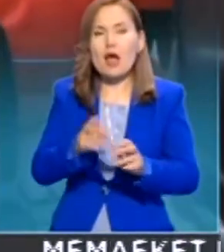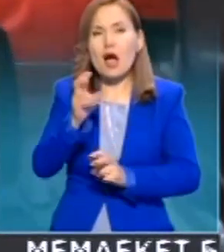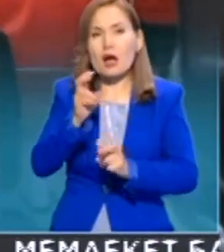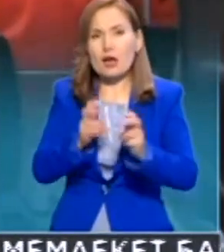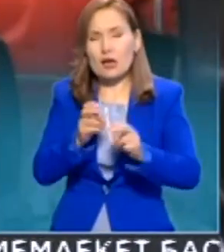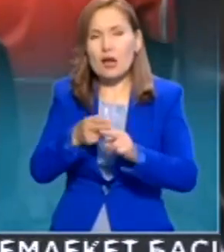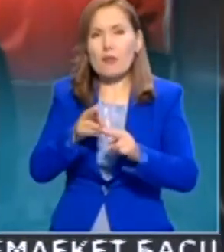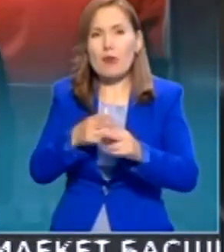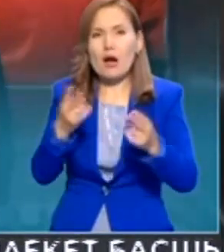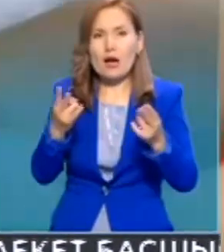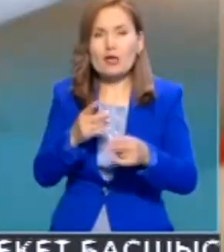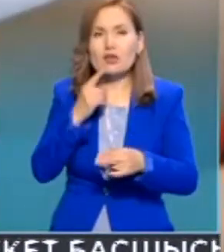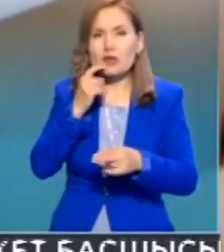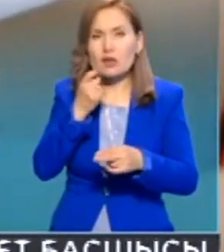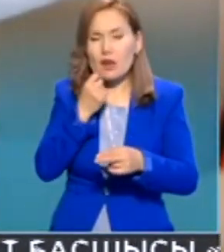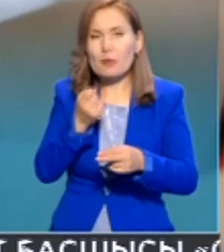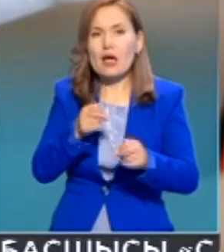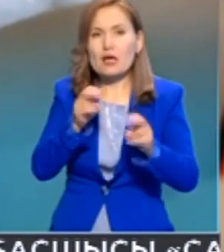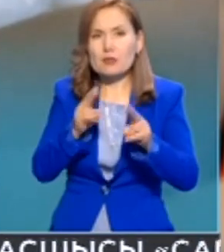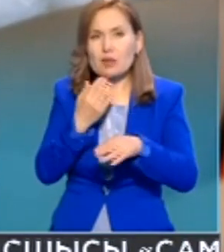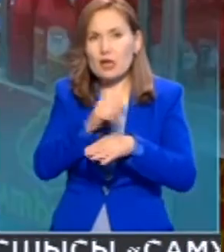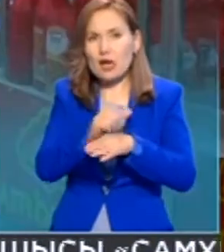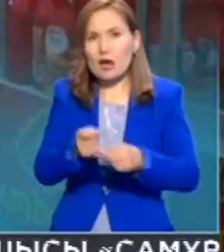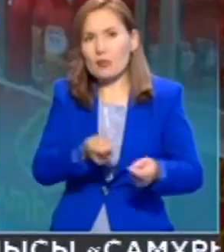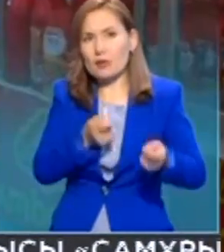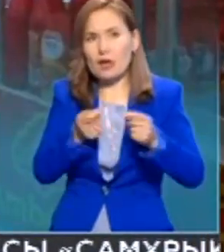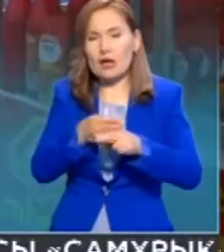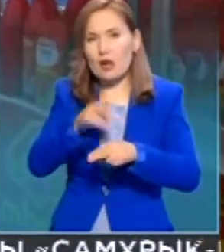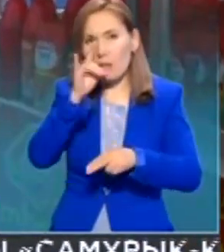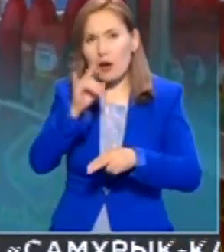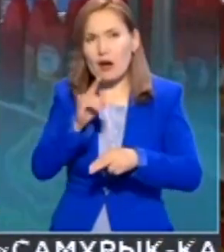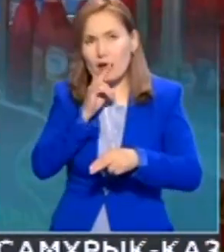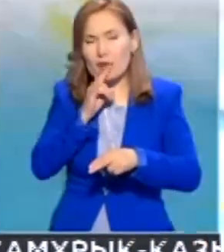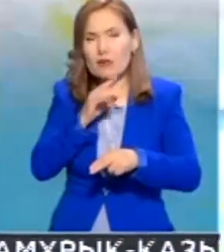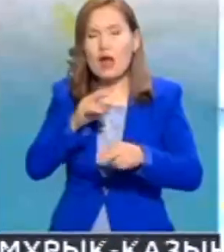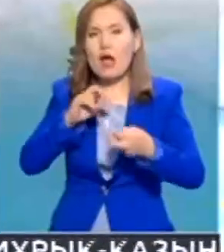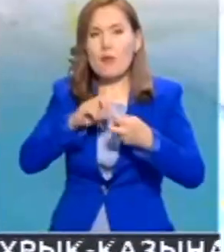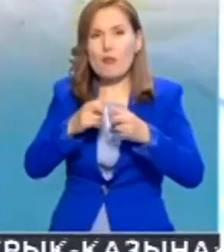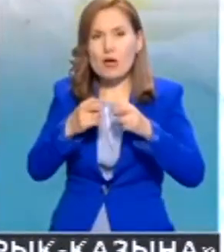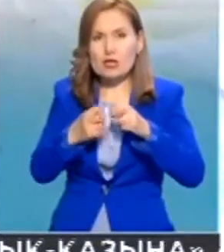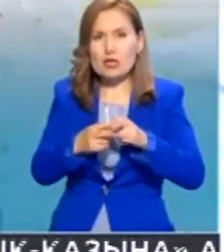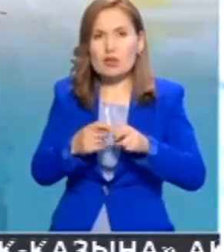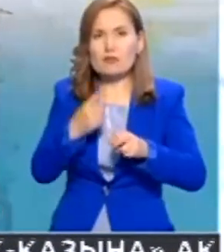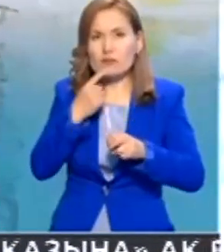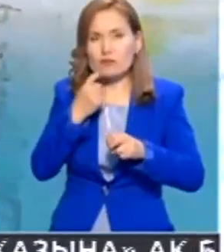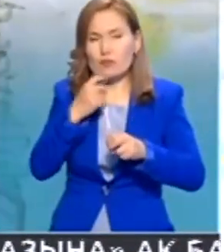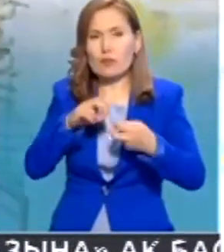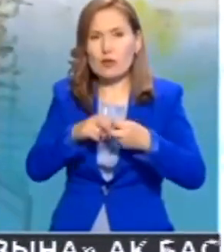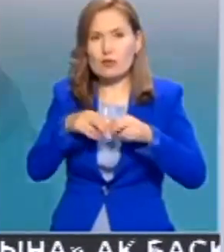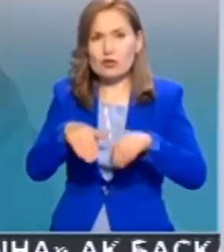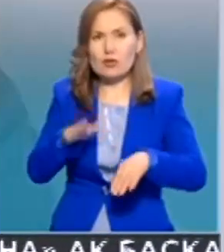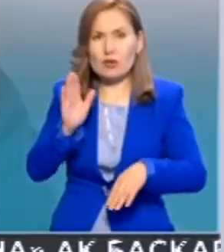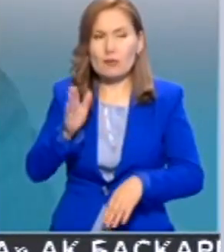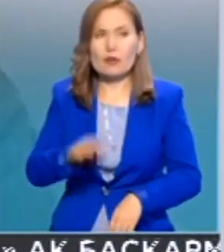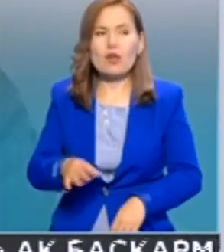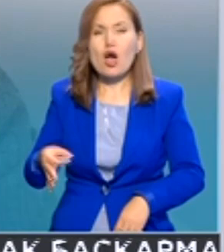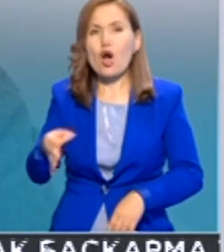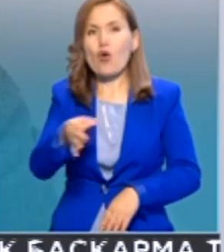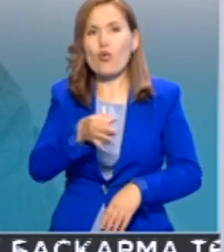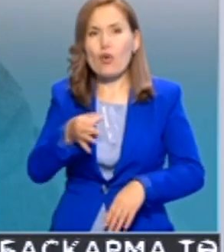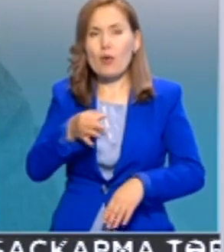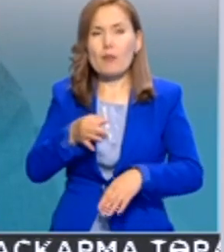қажет шикізат үшінші елдерден арнайы бағамен алынды. Елдегі қант мәселесін үкімет бақылауда ұстап отыр. Облыс